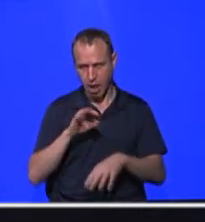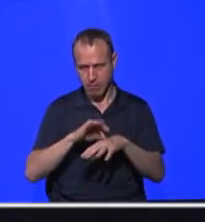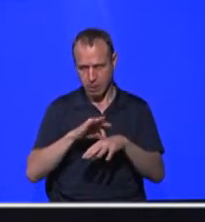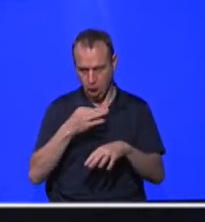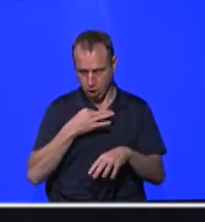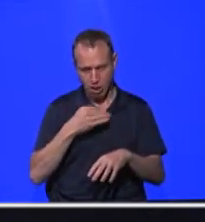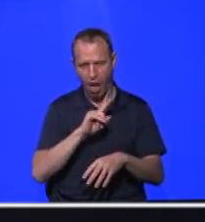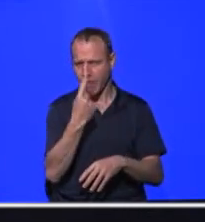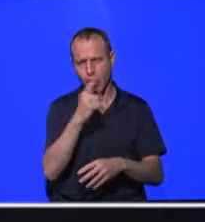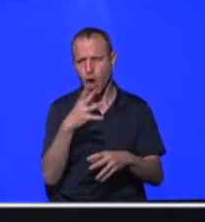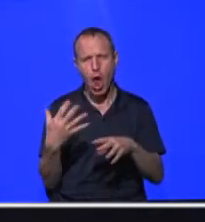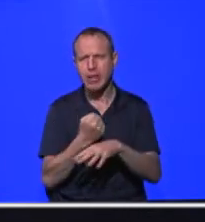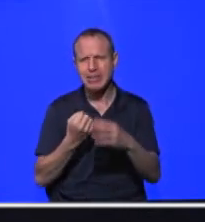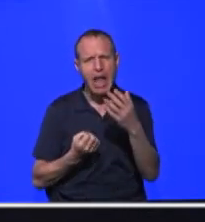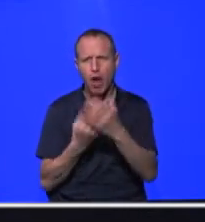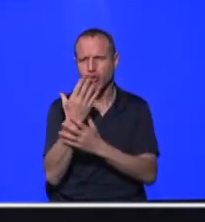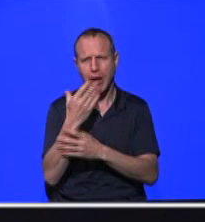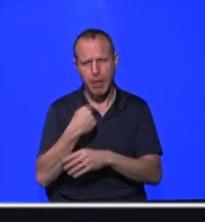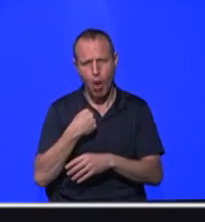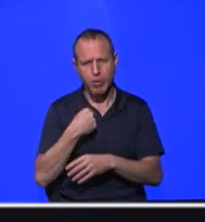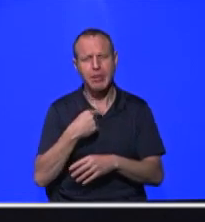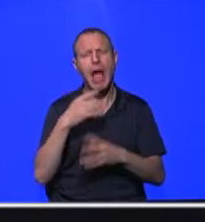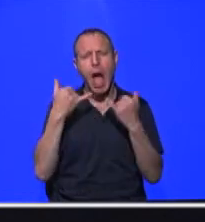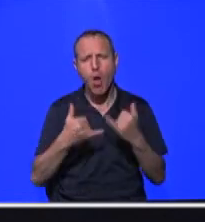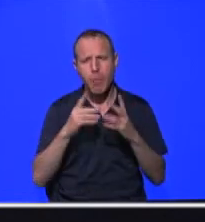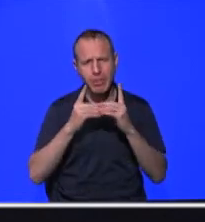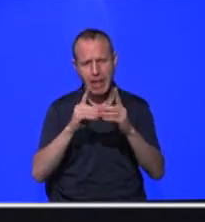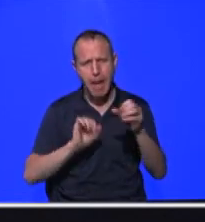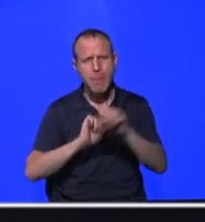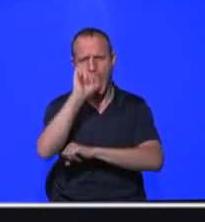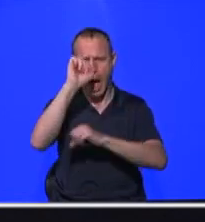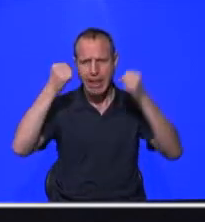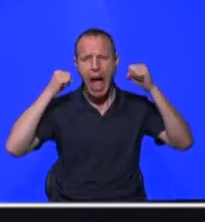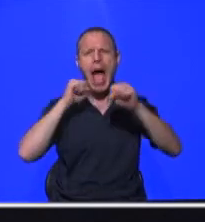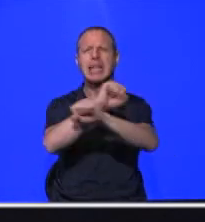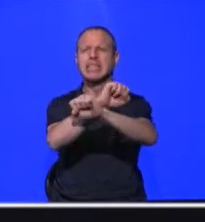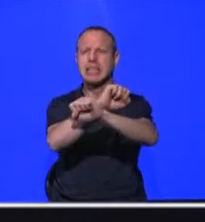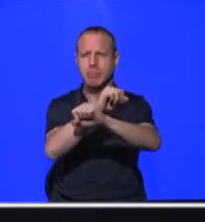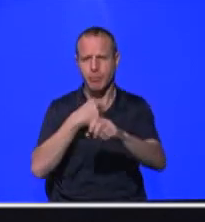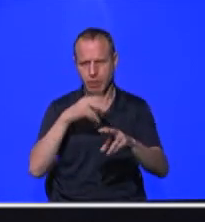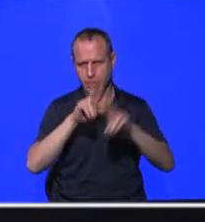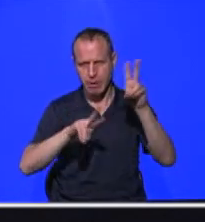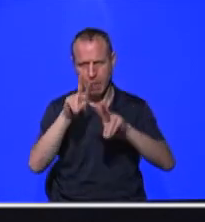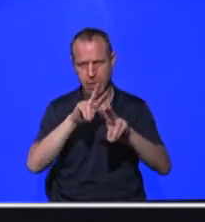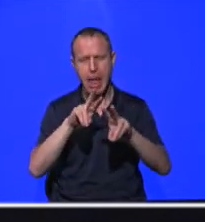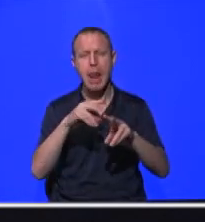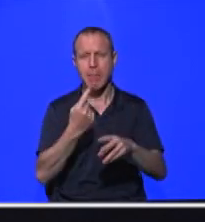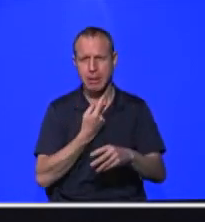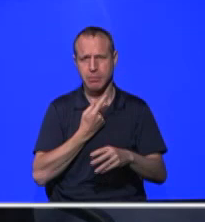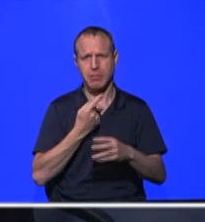לשקם אותי. כיום דרך מחאת האסירים אני מטפל בעצמי על ידי העזרה שלי לאחרים.